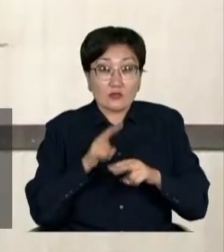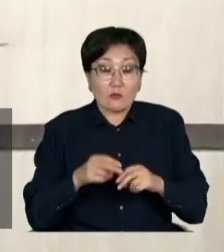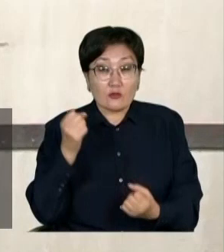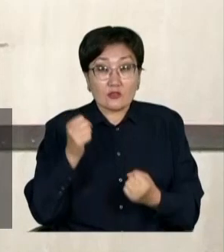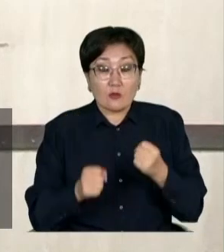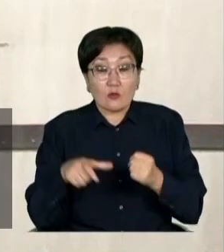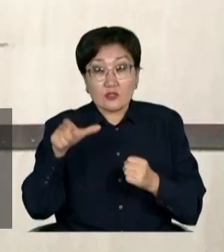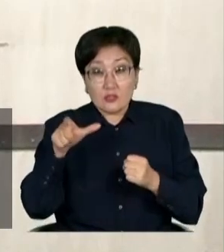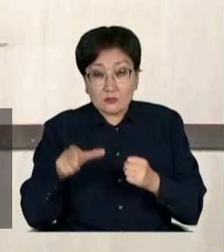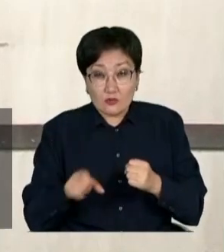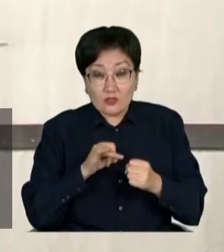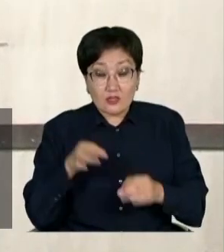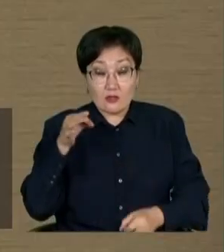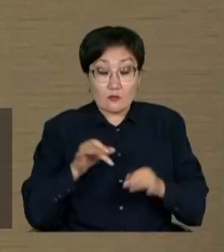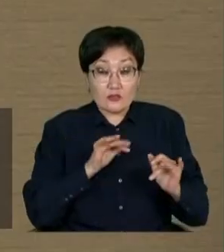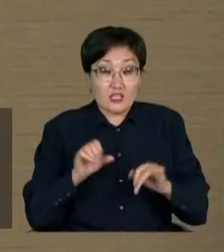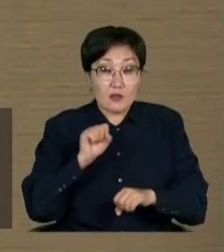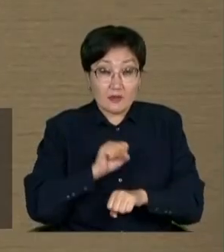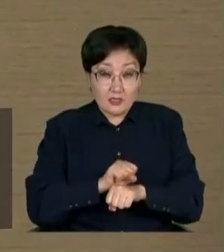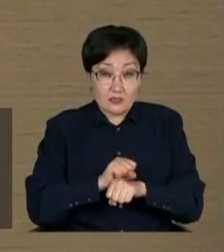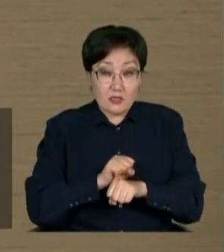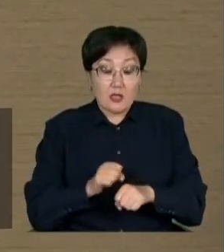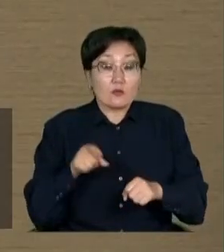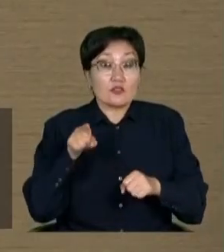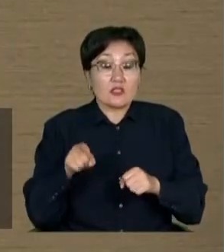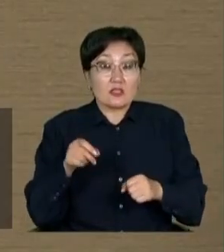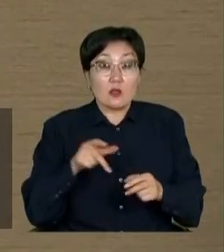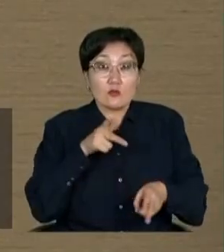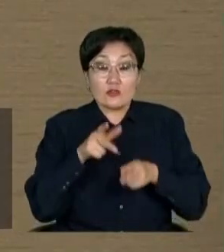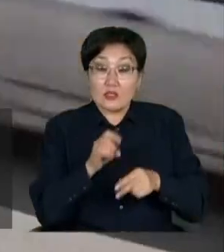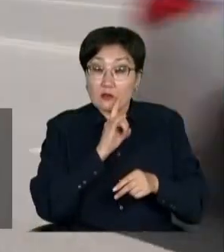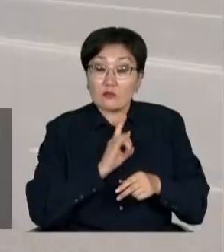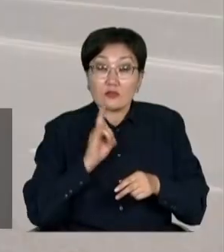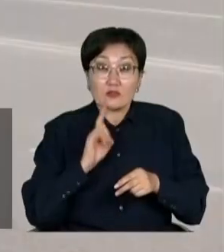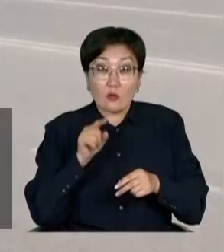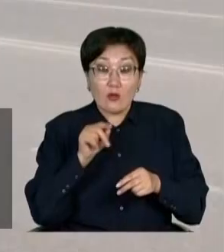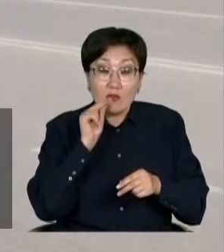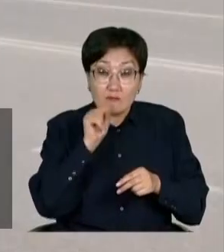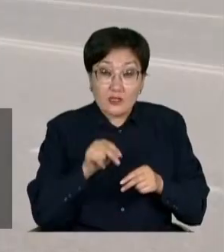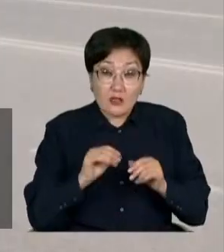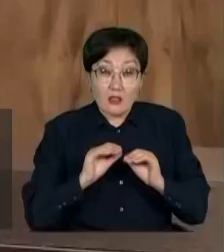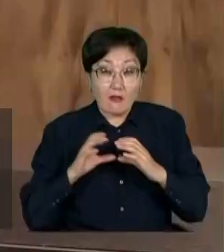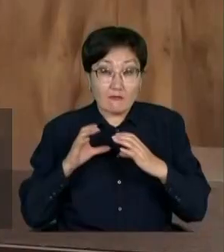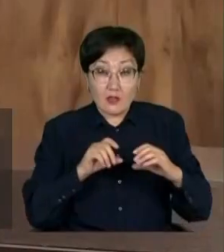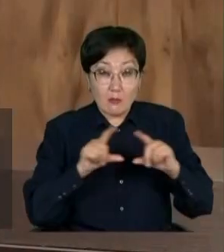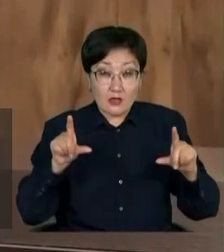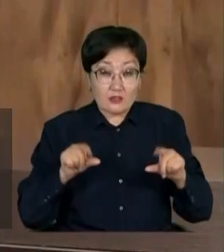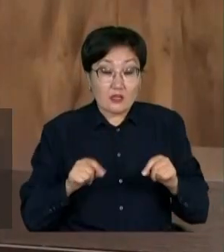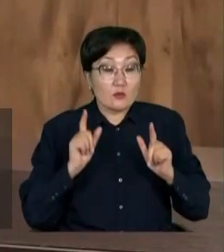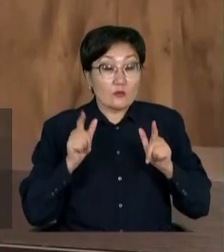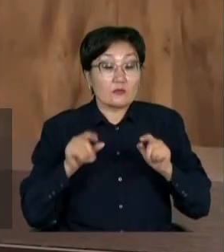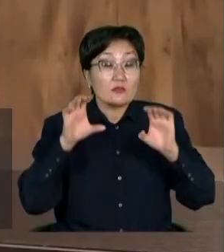водитель маршрутного автобуса, и уголовное дело прекратили. Тогда иск женщина предъявила автопарку.